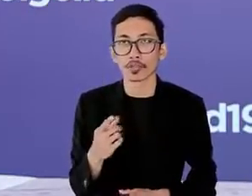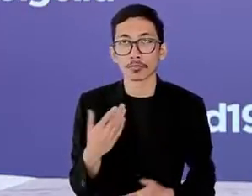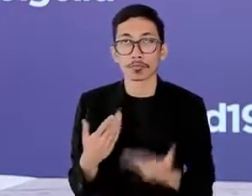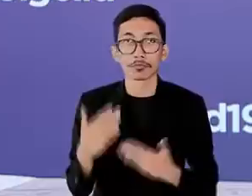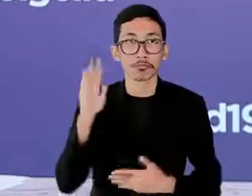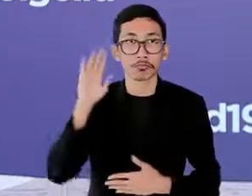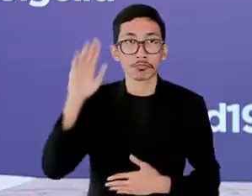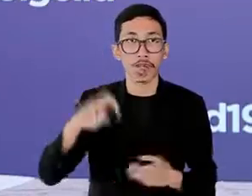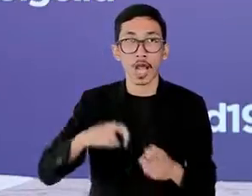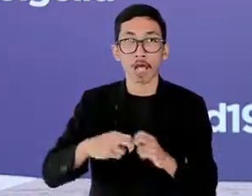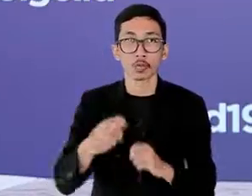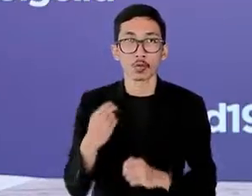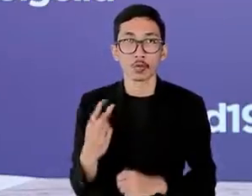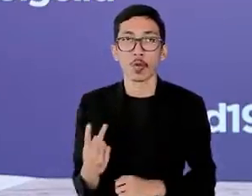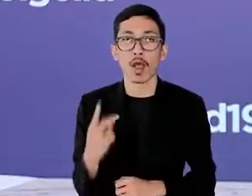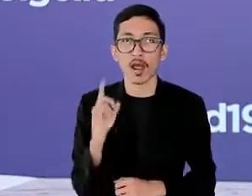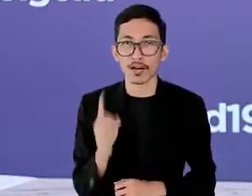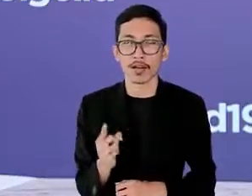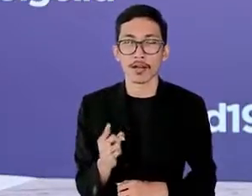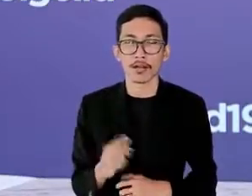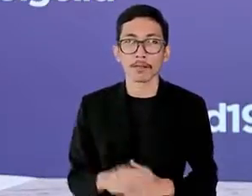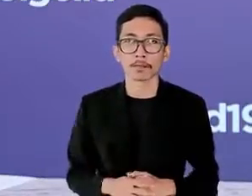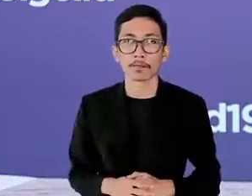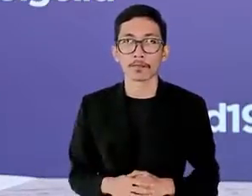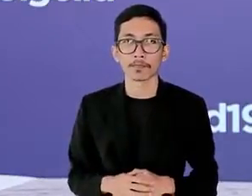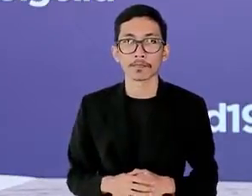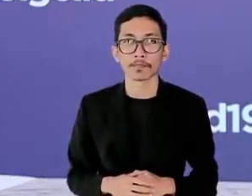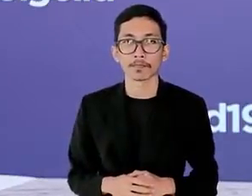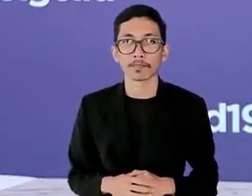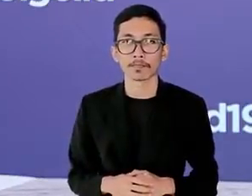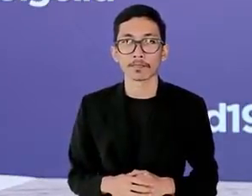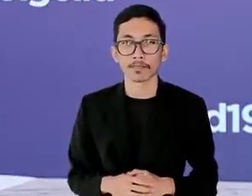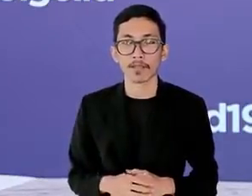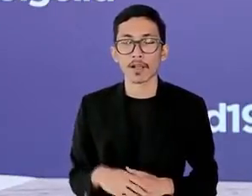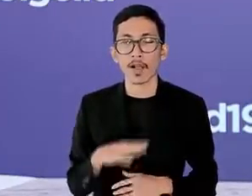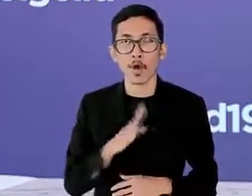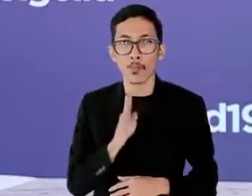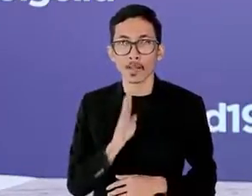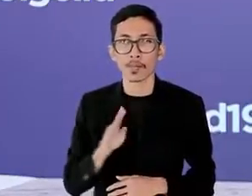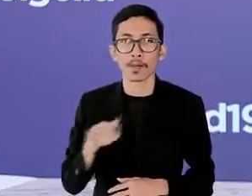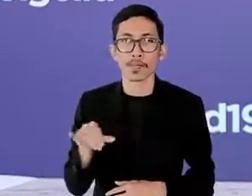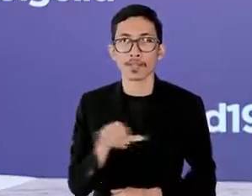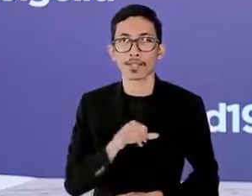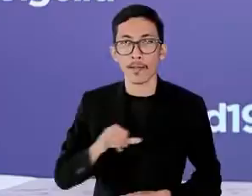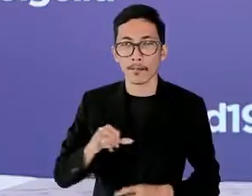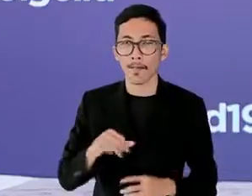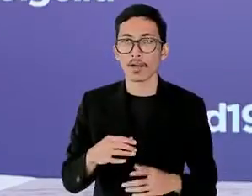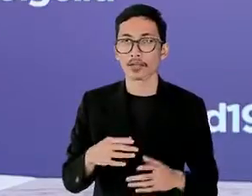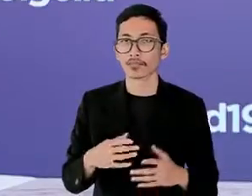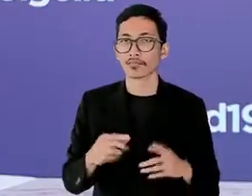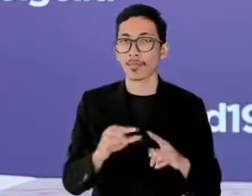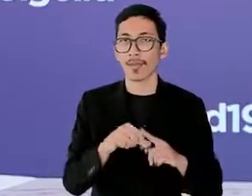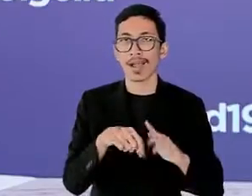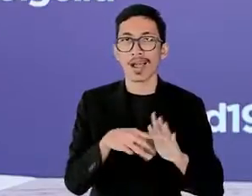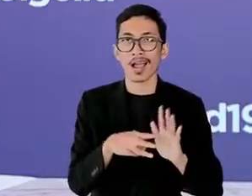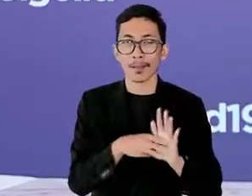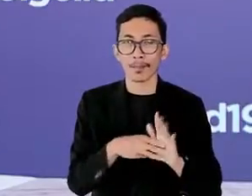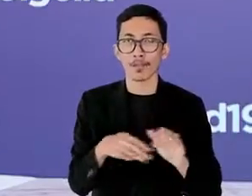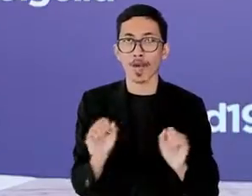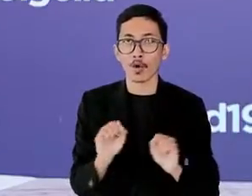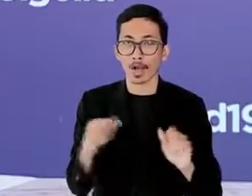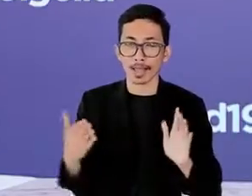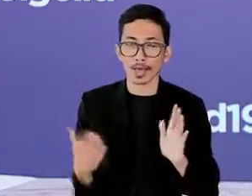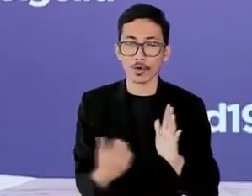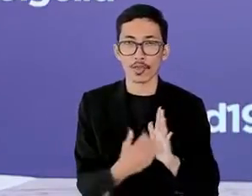terjadi selanjutnya dengan komitmen bersama yang saat itu menjalankan ppkm darurat maka upaya memperbaiki